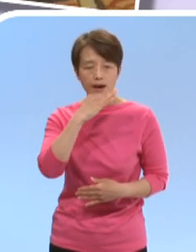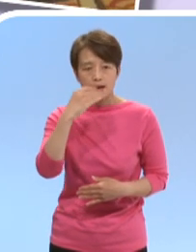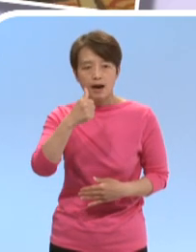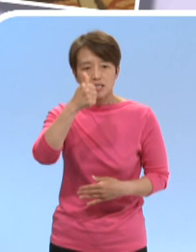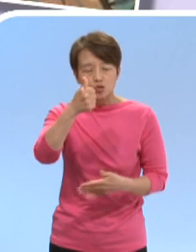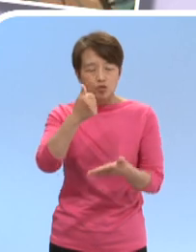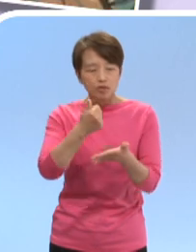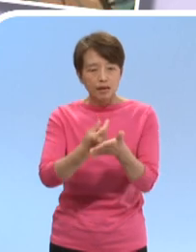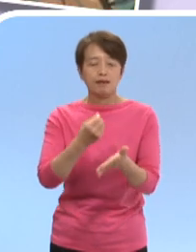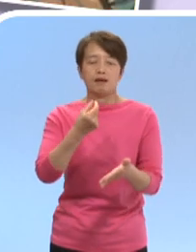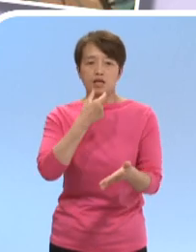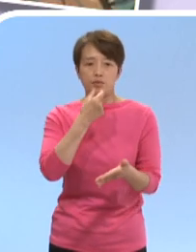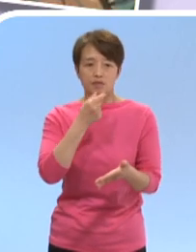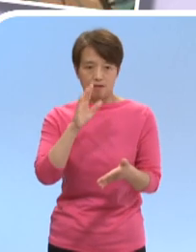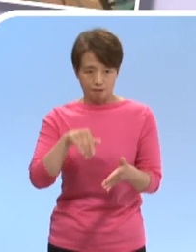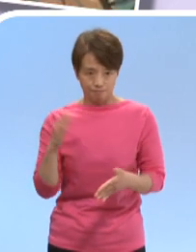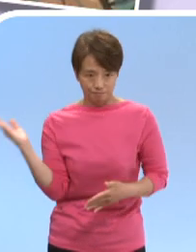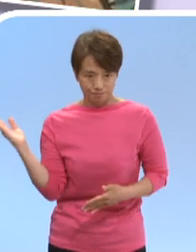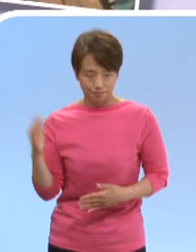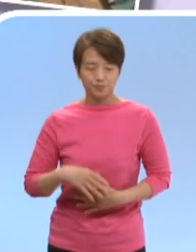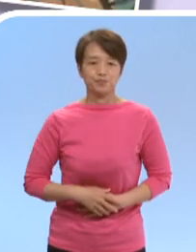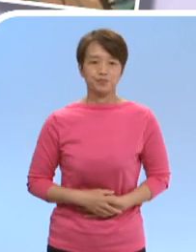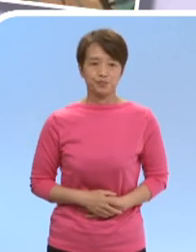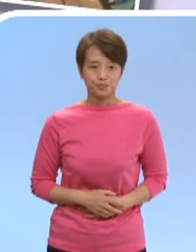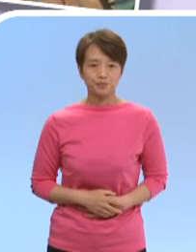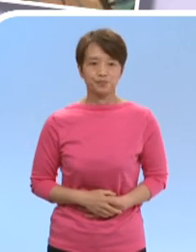のもてなし料理として振る舞われていました。